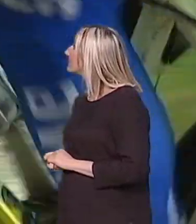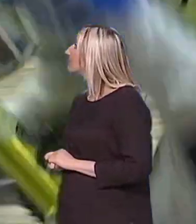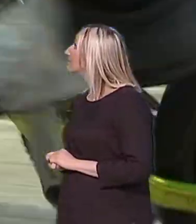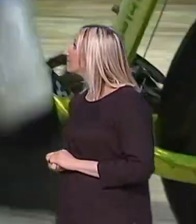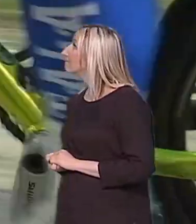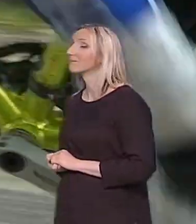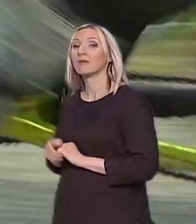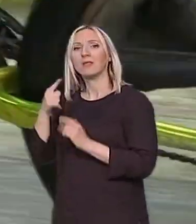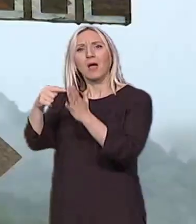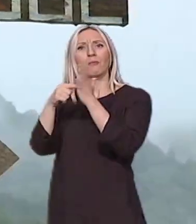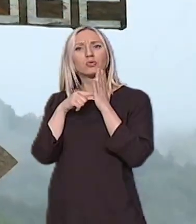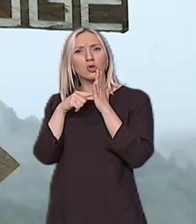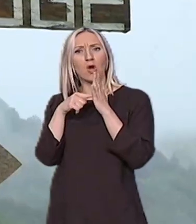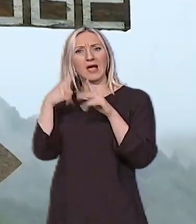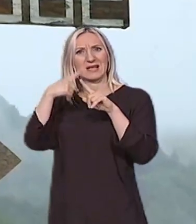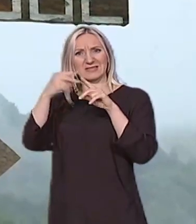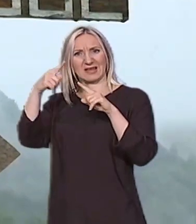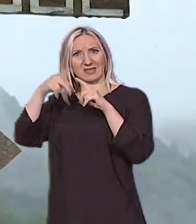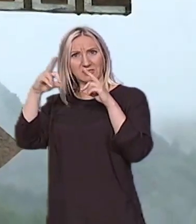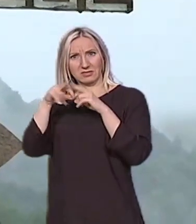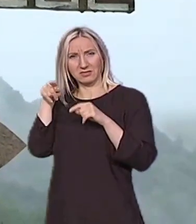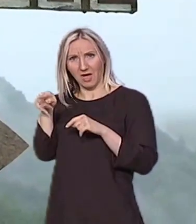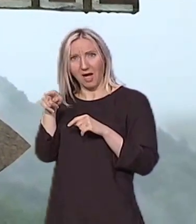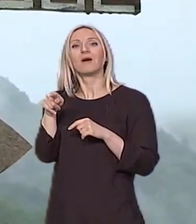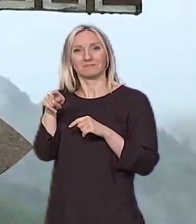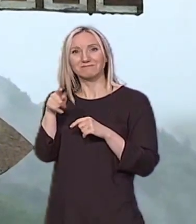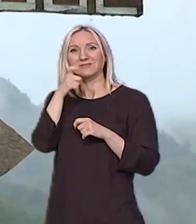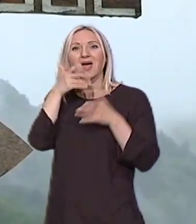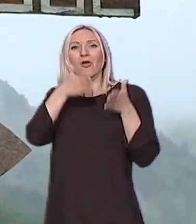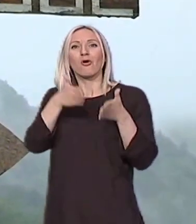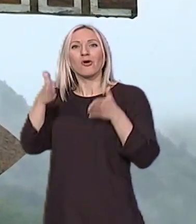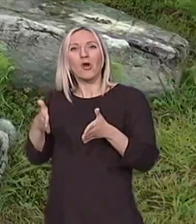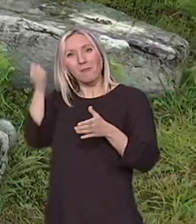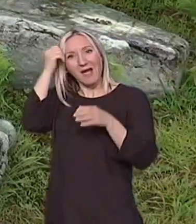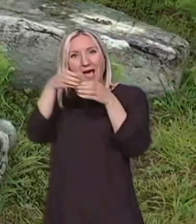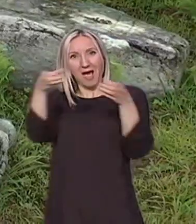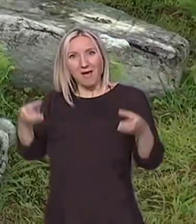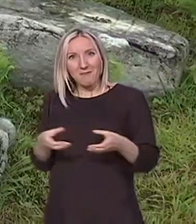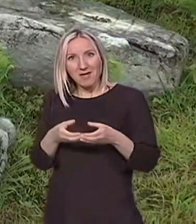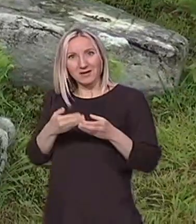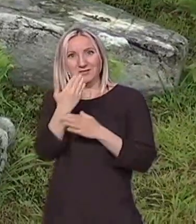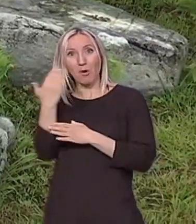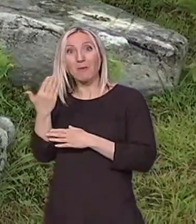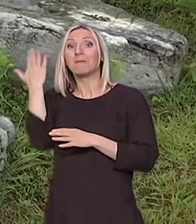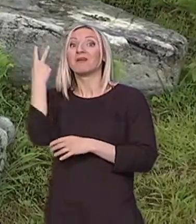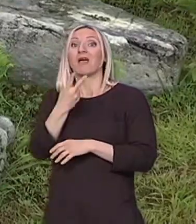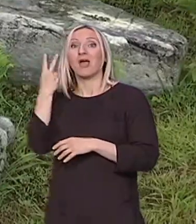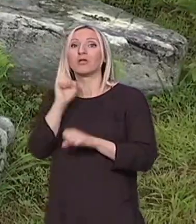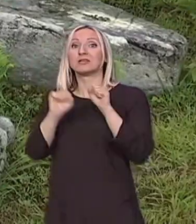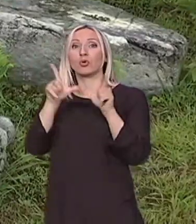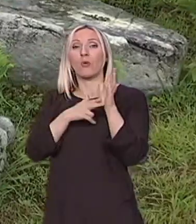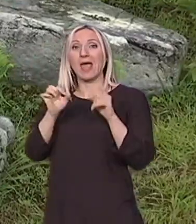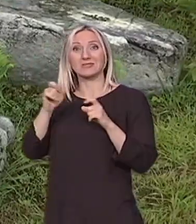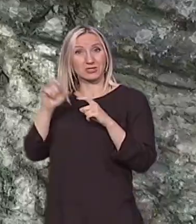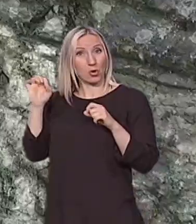Jedan od putokaza pored kog su prošli, upućivao ih je na nekropolu Stećaka, koju je pre dve godine zaštitio UNESCO. Selo Hrta su na